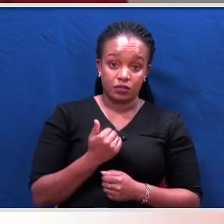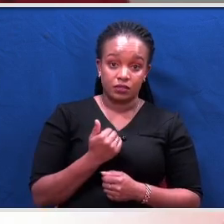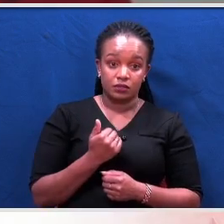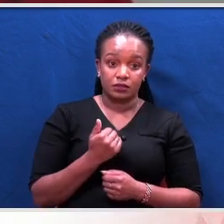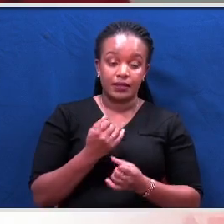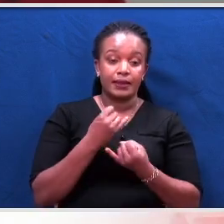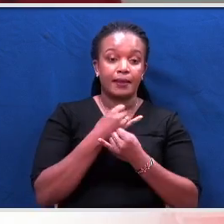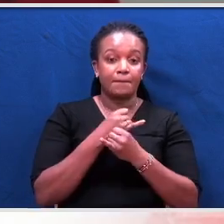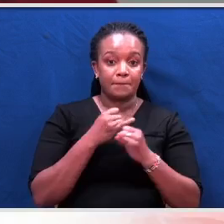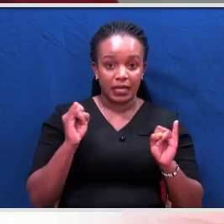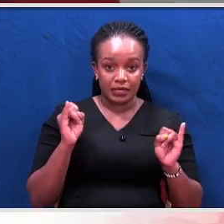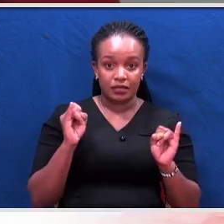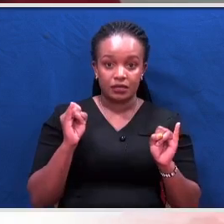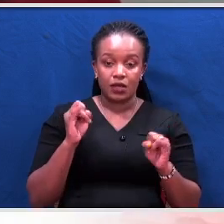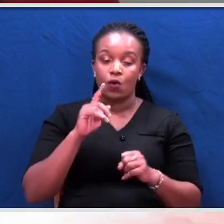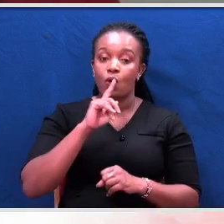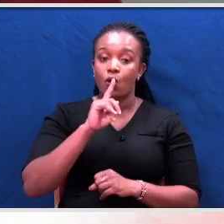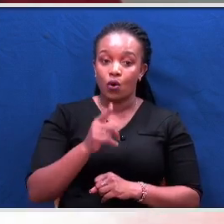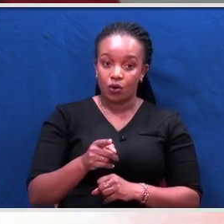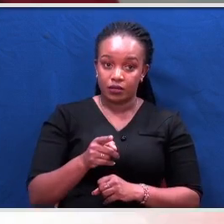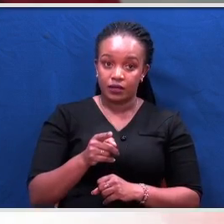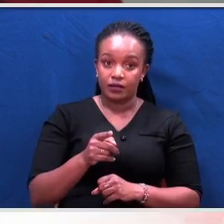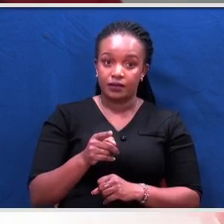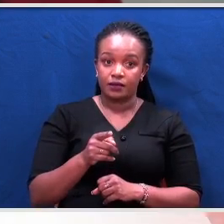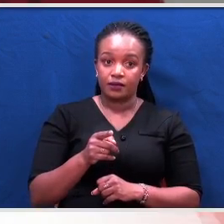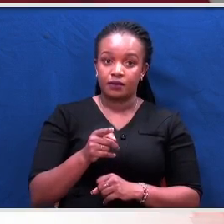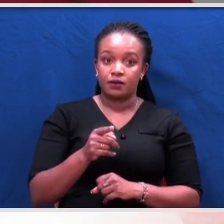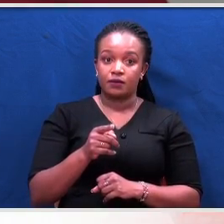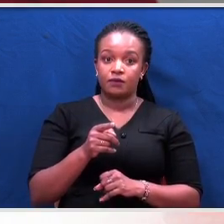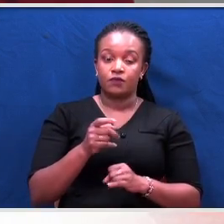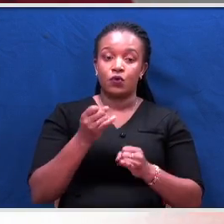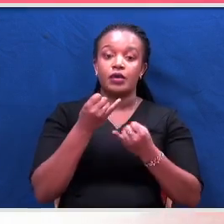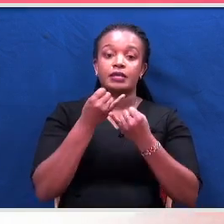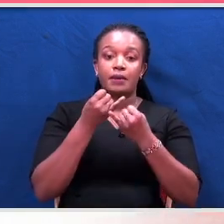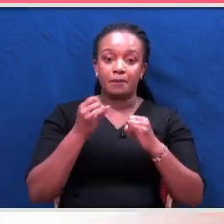order for an independent family doctor.